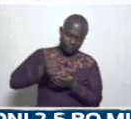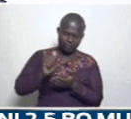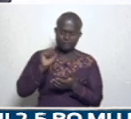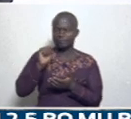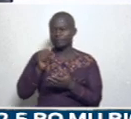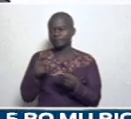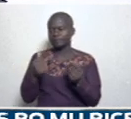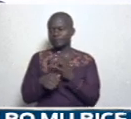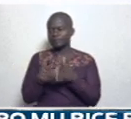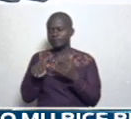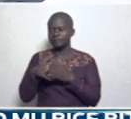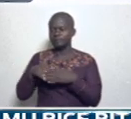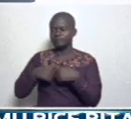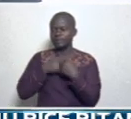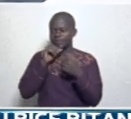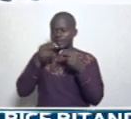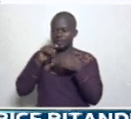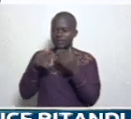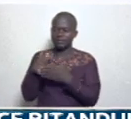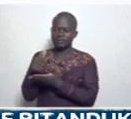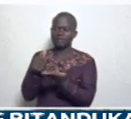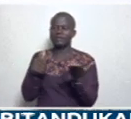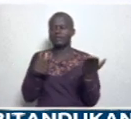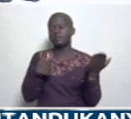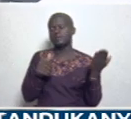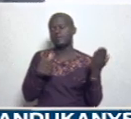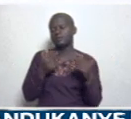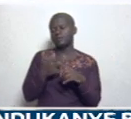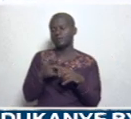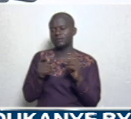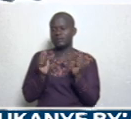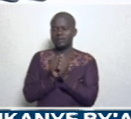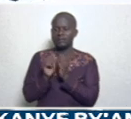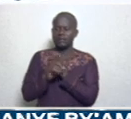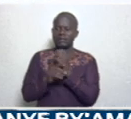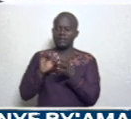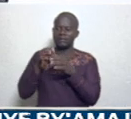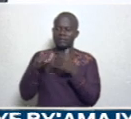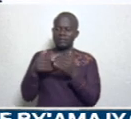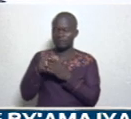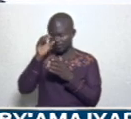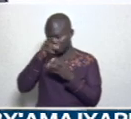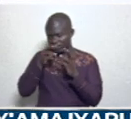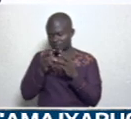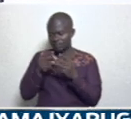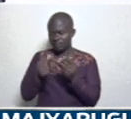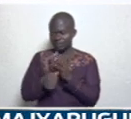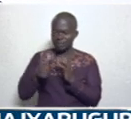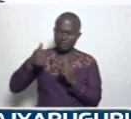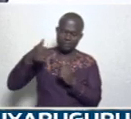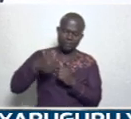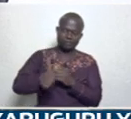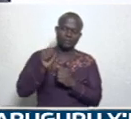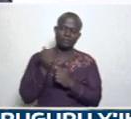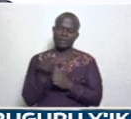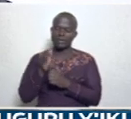n'iterabwoba ndetse n'amakimbirane hatabayeho uruhare rw'imigabane itandukanye, akarere n'abafatanyabikorwa mu gushaka ibisubizo byawo ndetse no